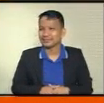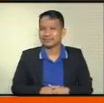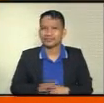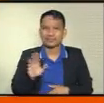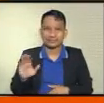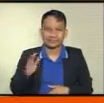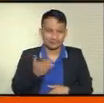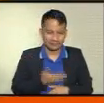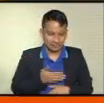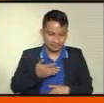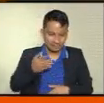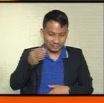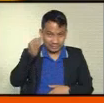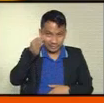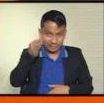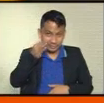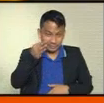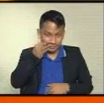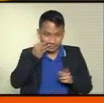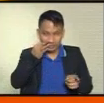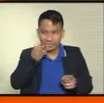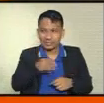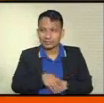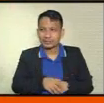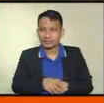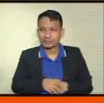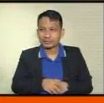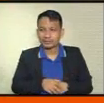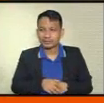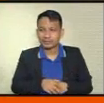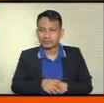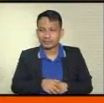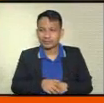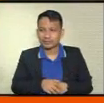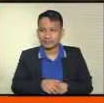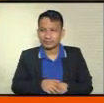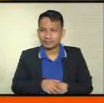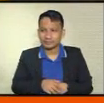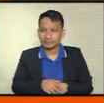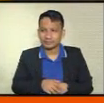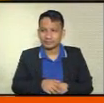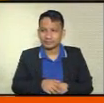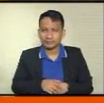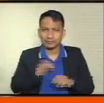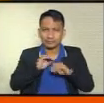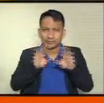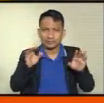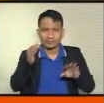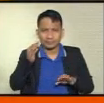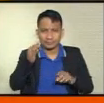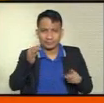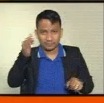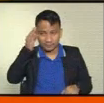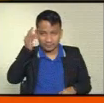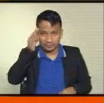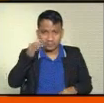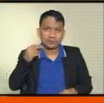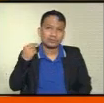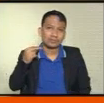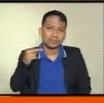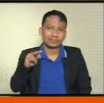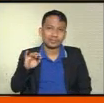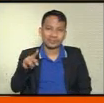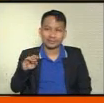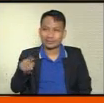Ano-ano mo ba talaga, Fatima, si Fabio? Sasagutin na po yan ni Fatima. So, kaklaruhin ko na po. Si Fabio ay pamangkin ko